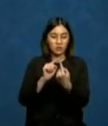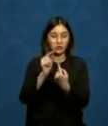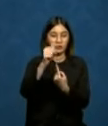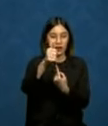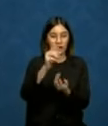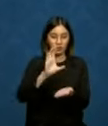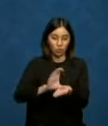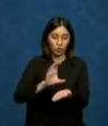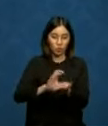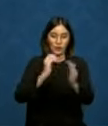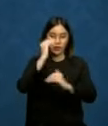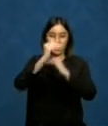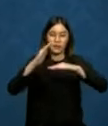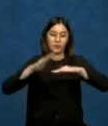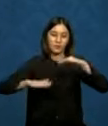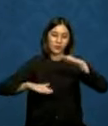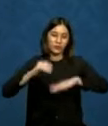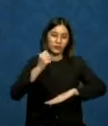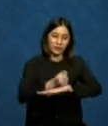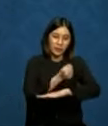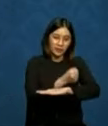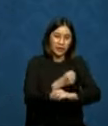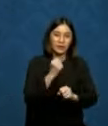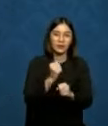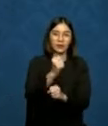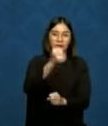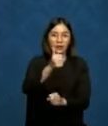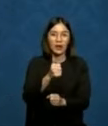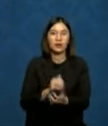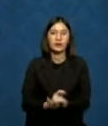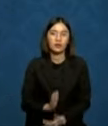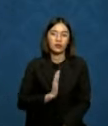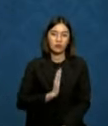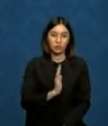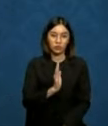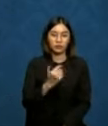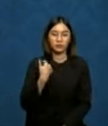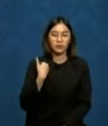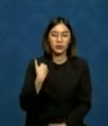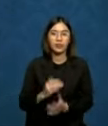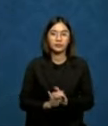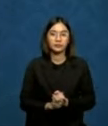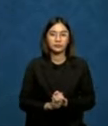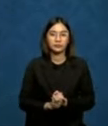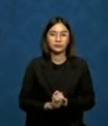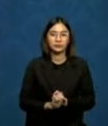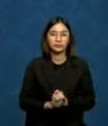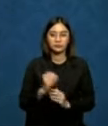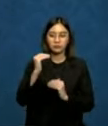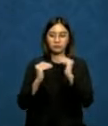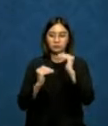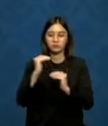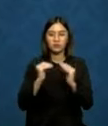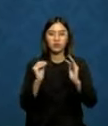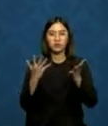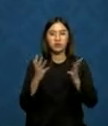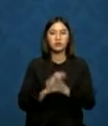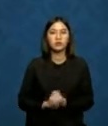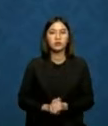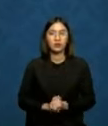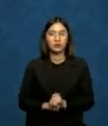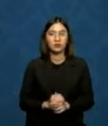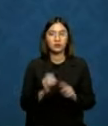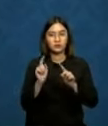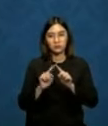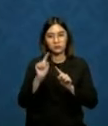ถึงกองทุนพัฒนาฝีมือแรงงานอย่างเป็นธรรมและไม่เหลื่อมล้ำ 1